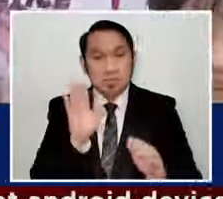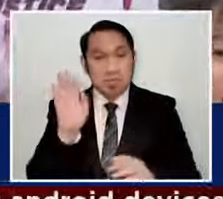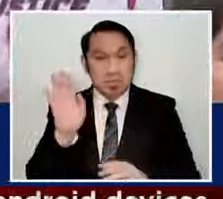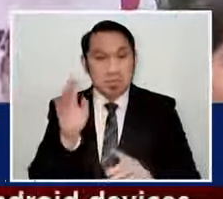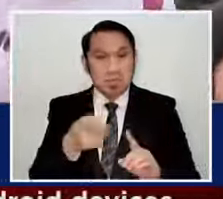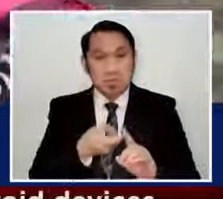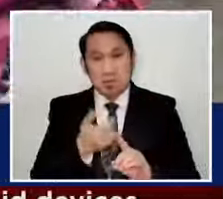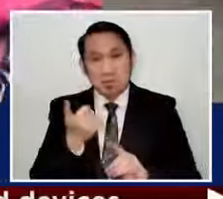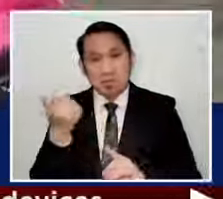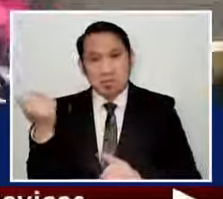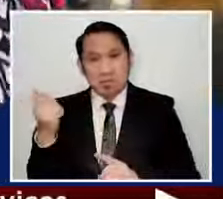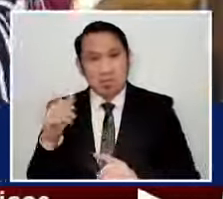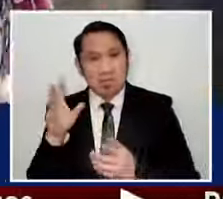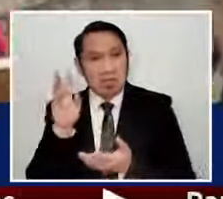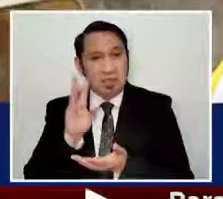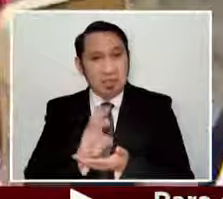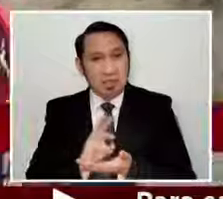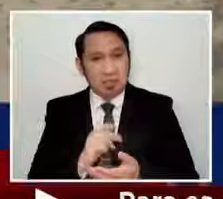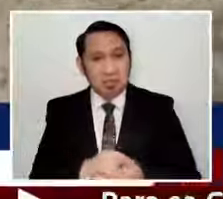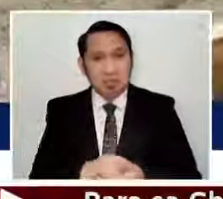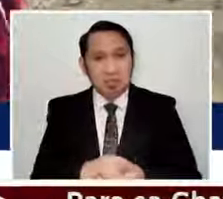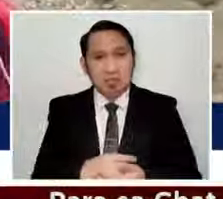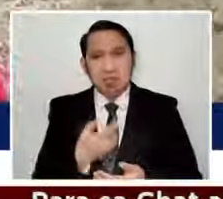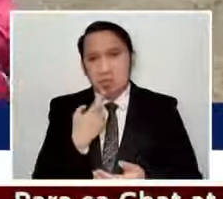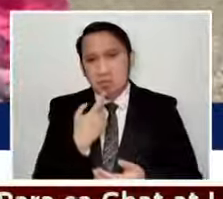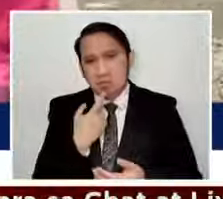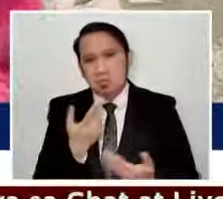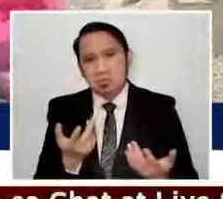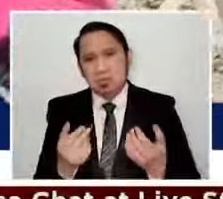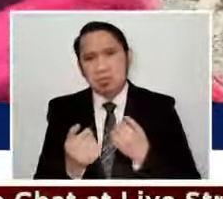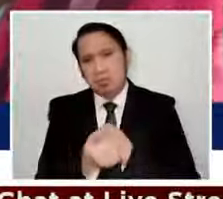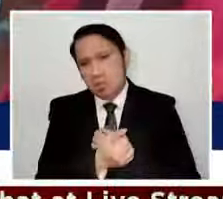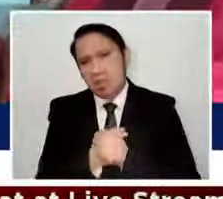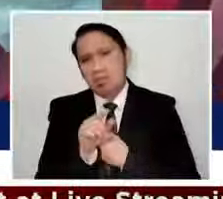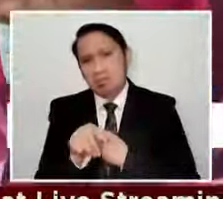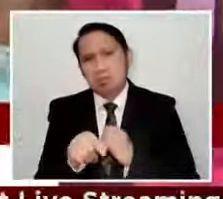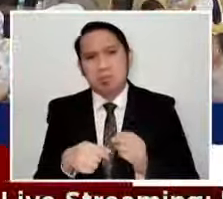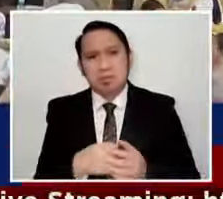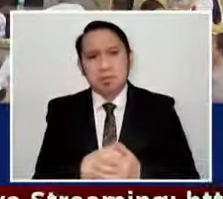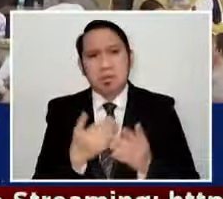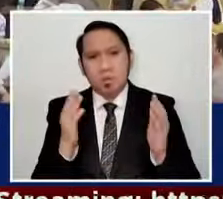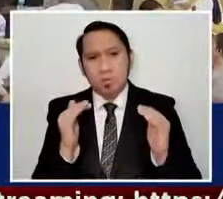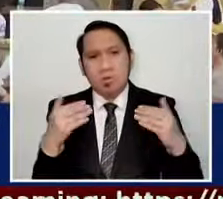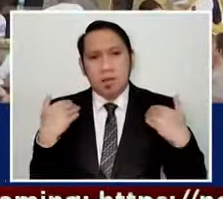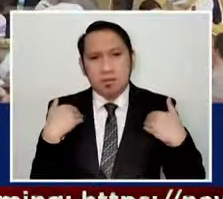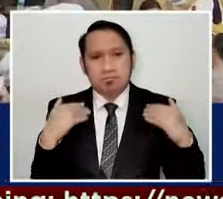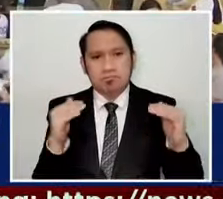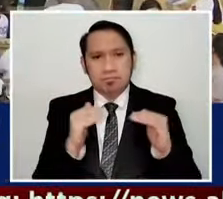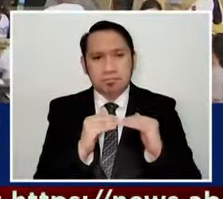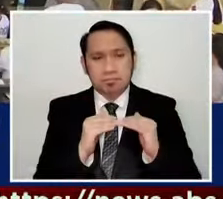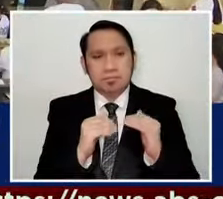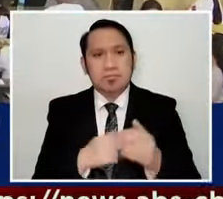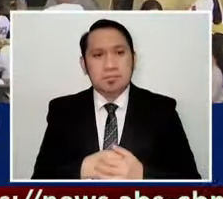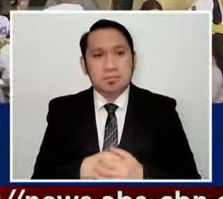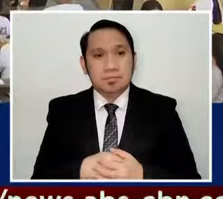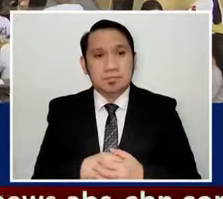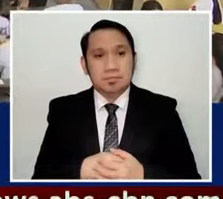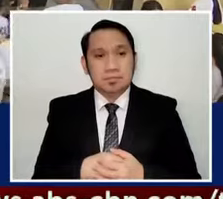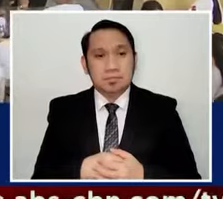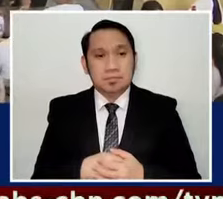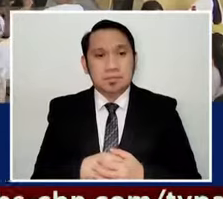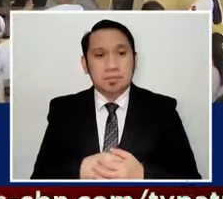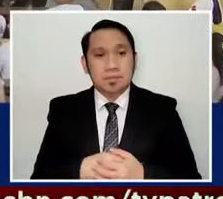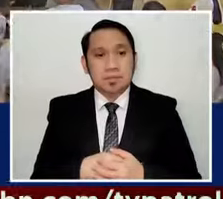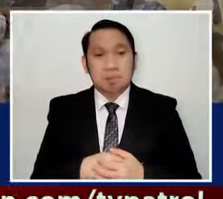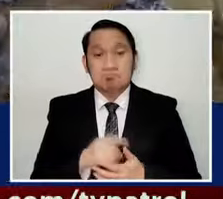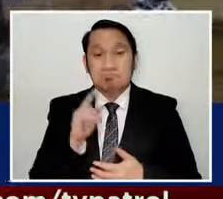ng Valencia. Mahal namin itong taong ito na makamit niya ang hustisya. Nagbitaw naman ng mabibigat